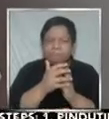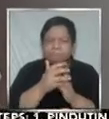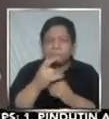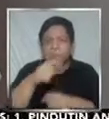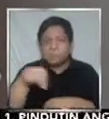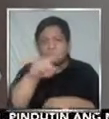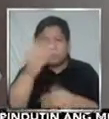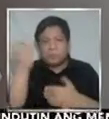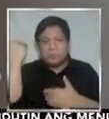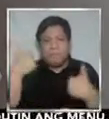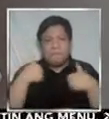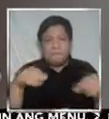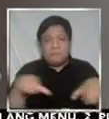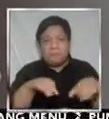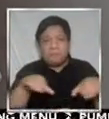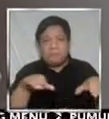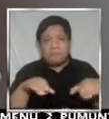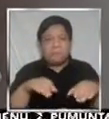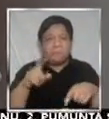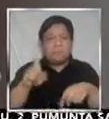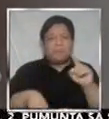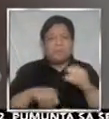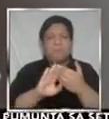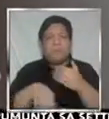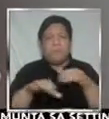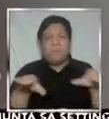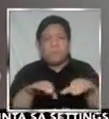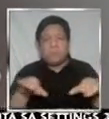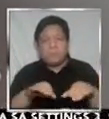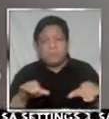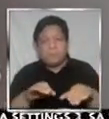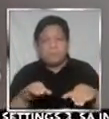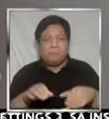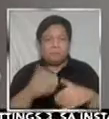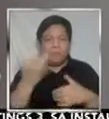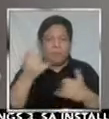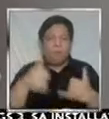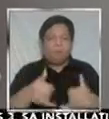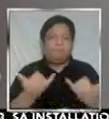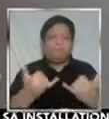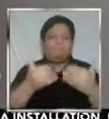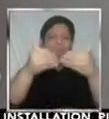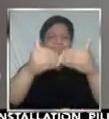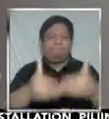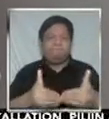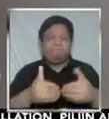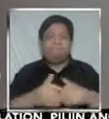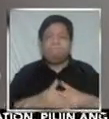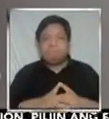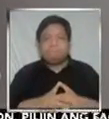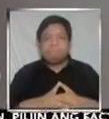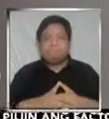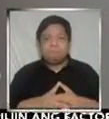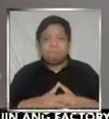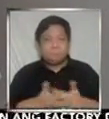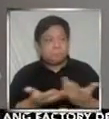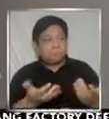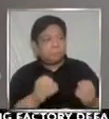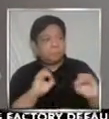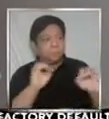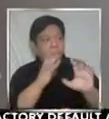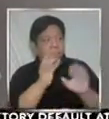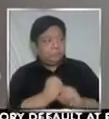dati, hindi na rin makapagtrabaho dahil napot yung sa lockdown na ito. So kung walang trabaho, walang sweldo,